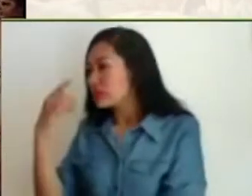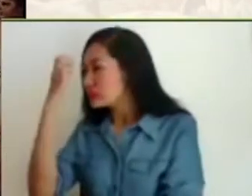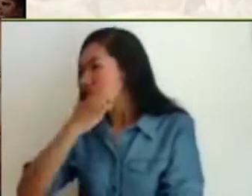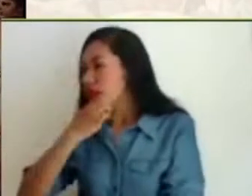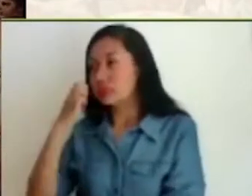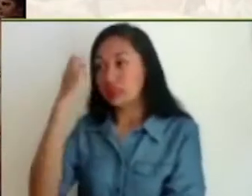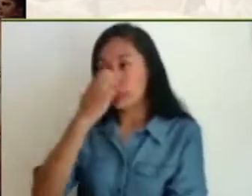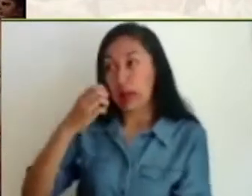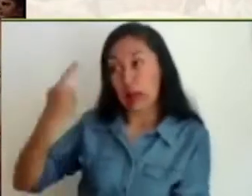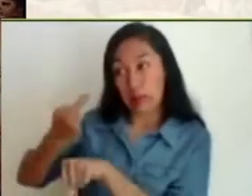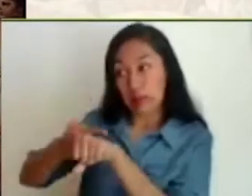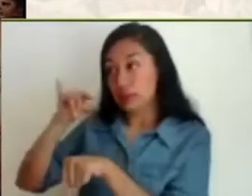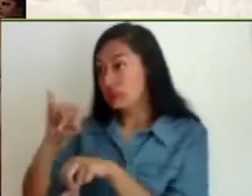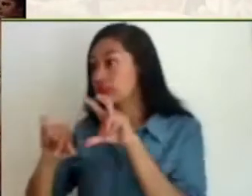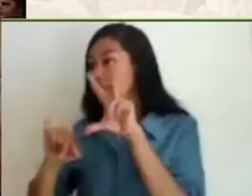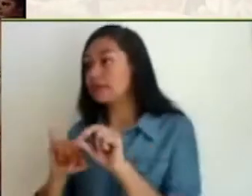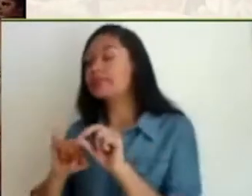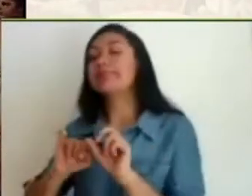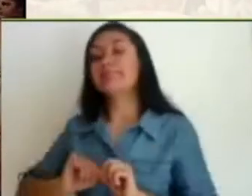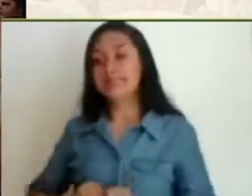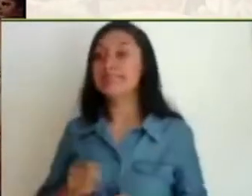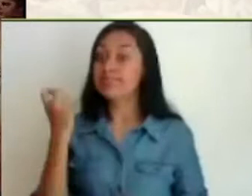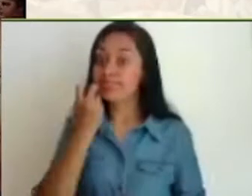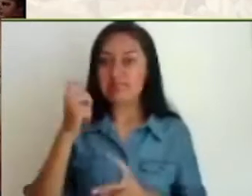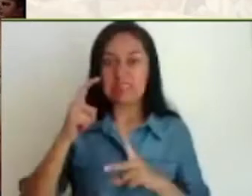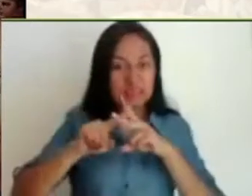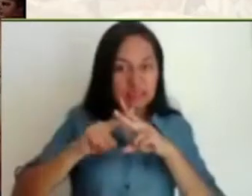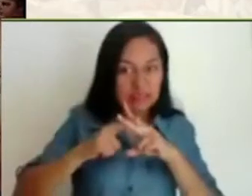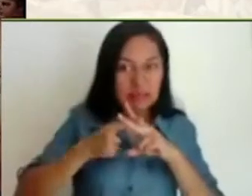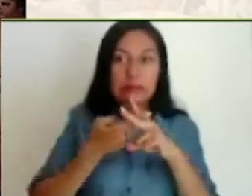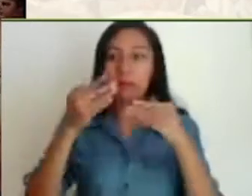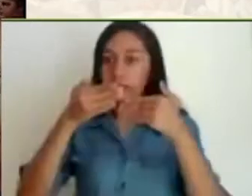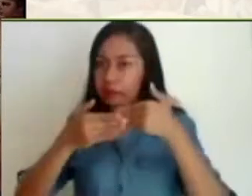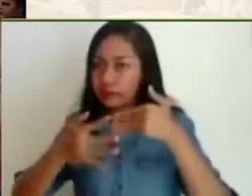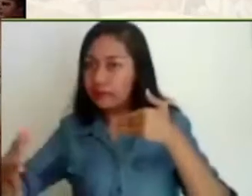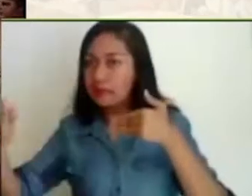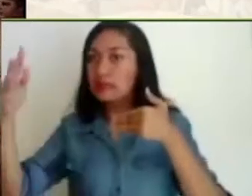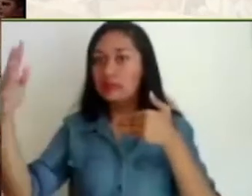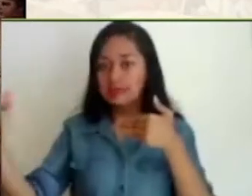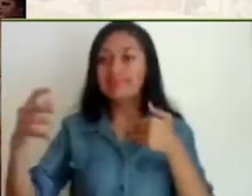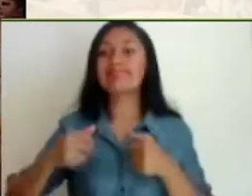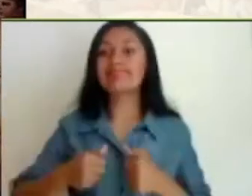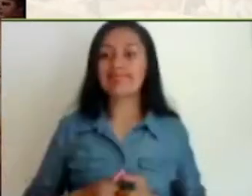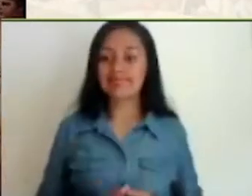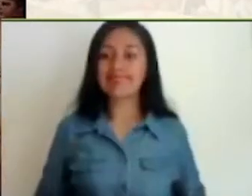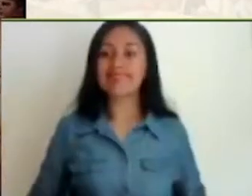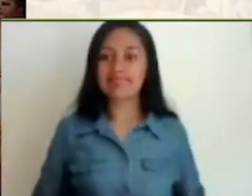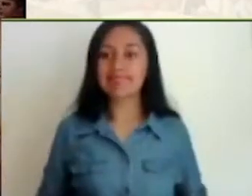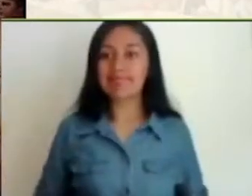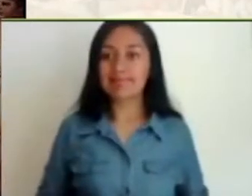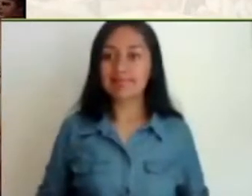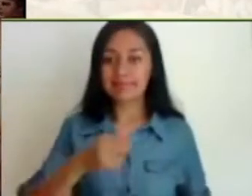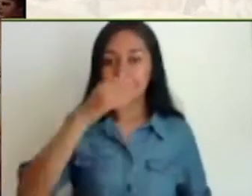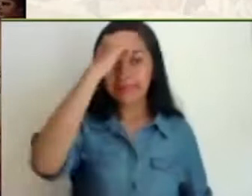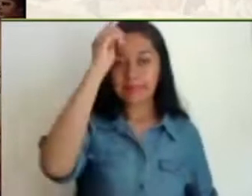infetti nei quali la peste imperversa, sospetti, confinanti con paesi infetti,